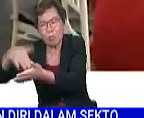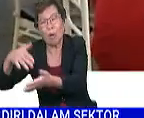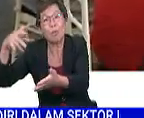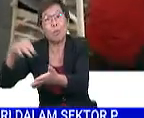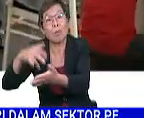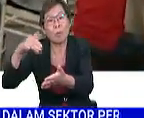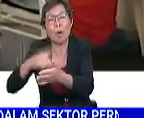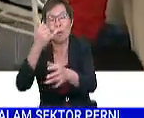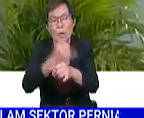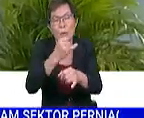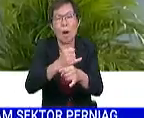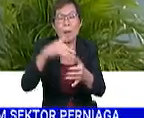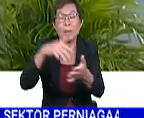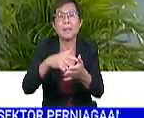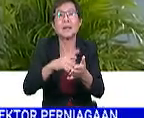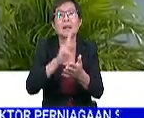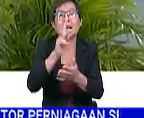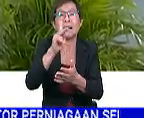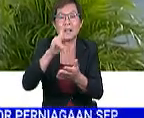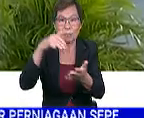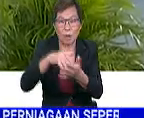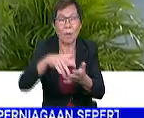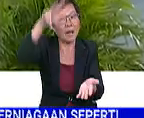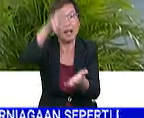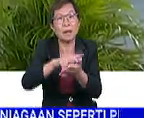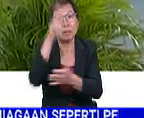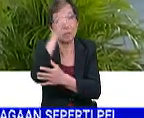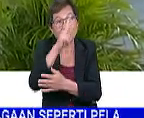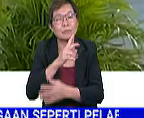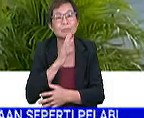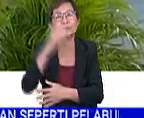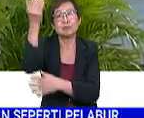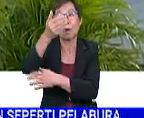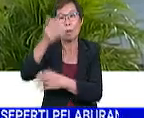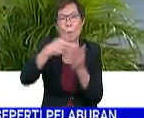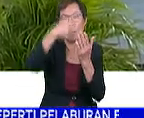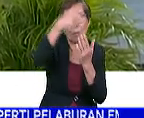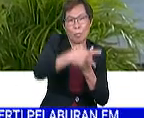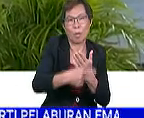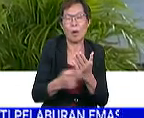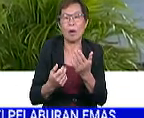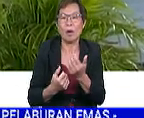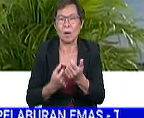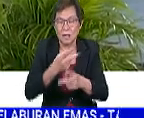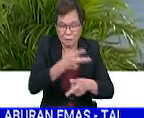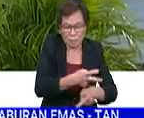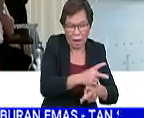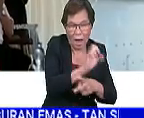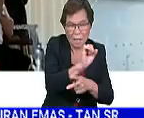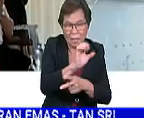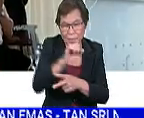mana-mana institusi pengajian tinggi yang diiktiraf oleh kerajaan beliau berucap demikian pada program sumbangan simpanan